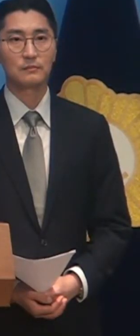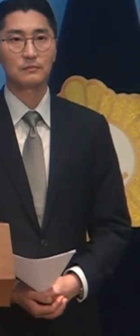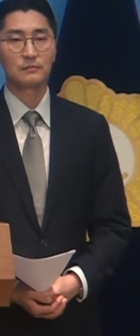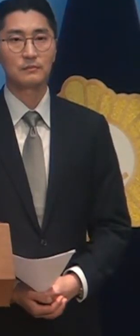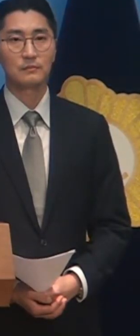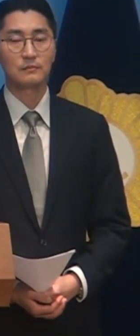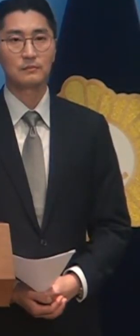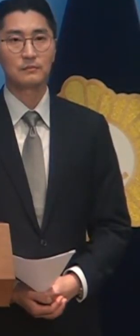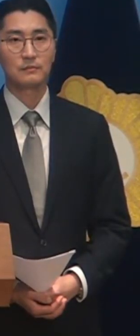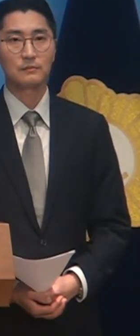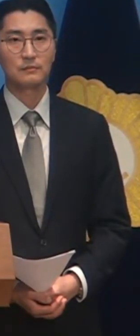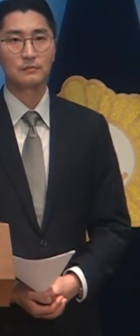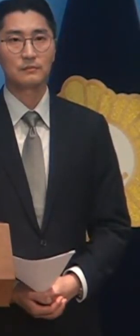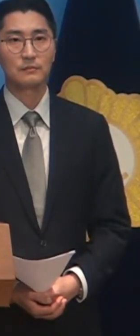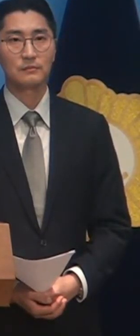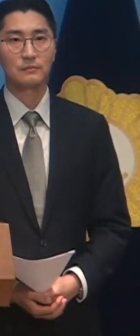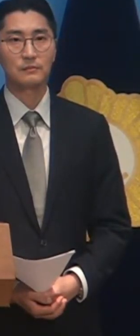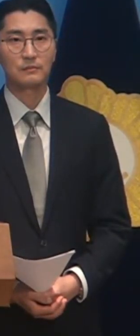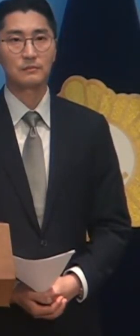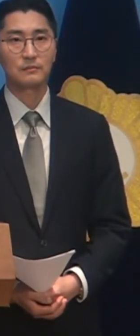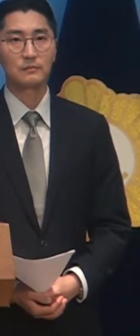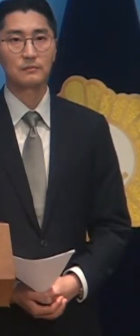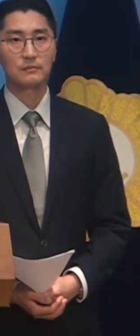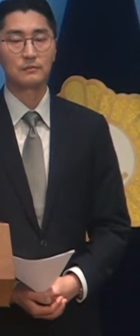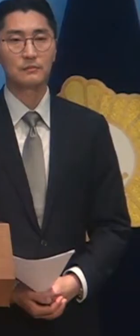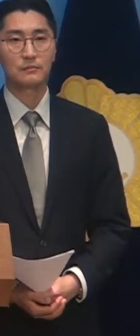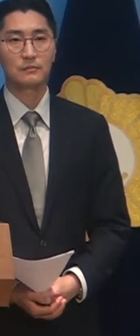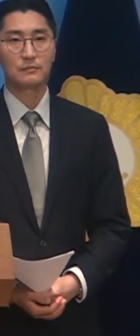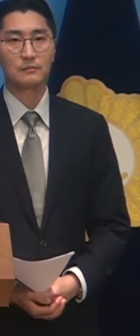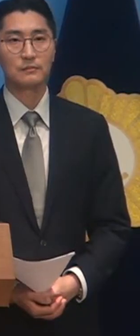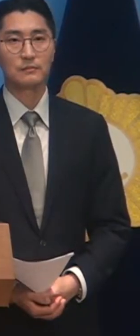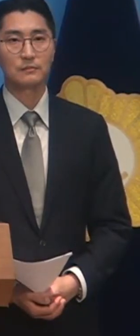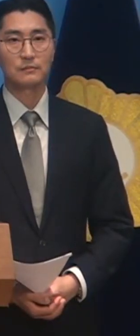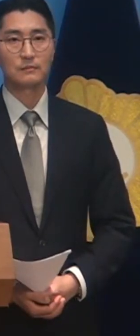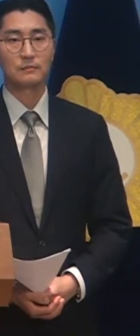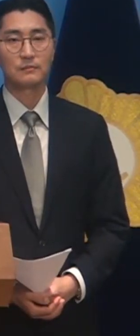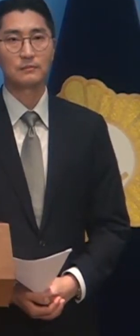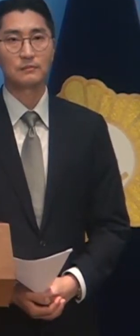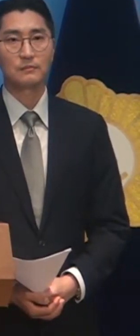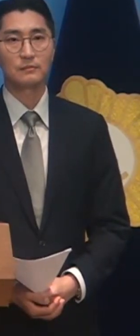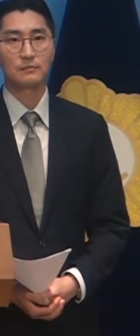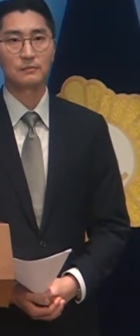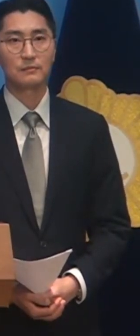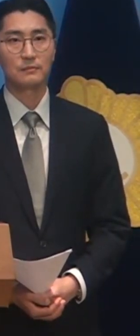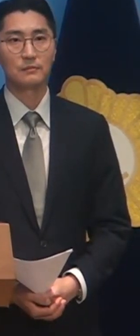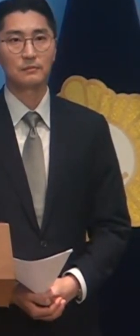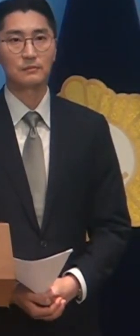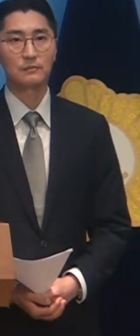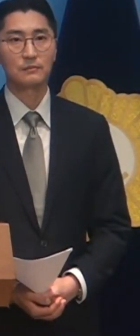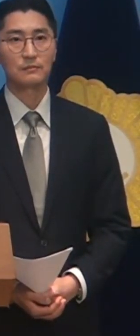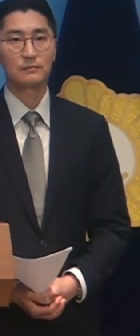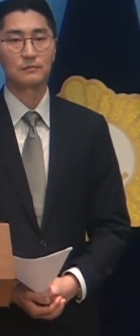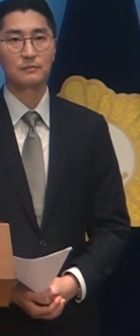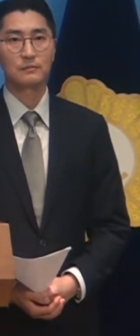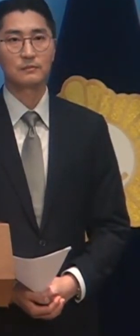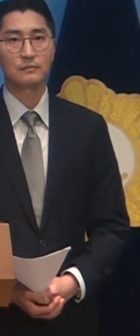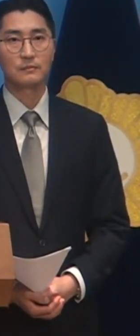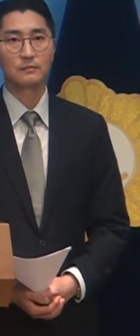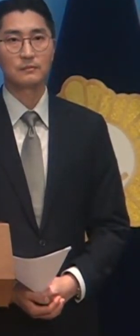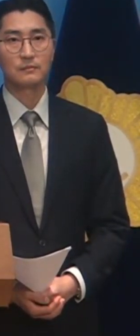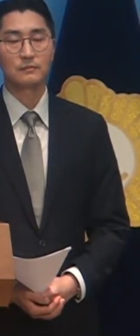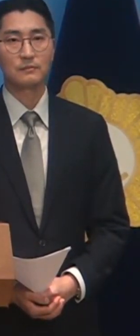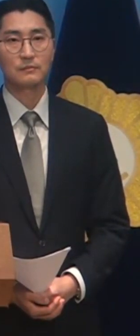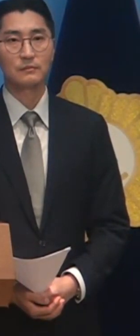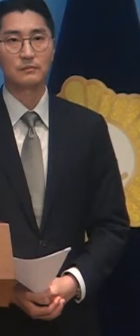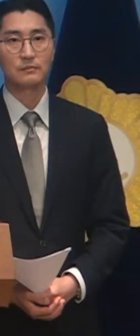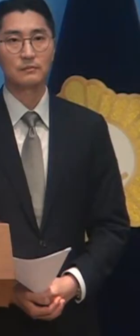이러한 헌법적 지위를 가진 검사와 검찰총장이 실질적으로 소속될 조직을 법률로 폐지하고 이름만 남긴